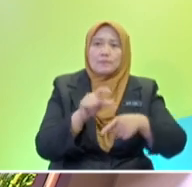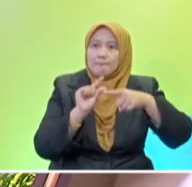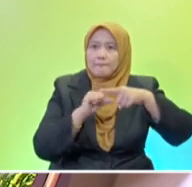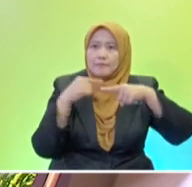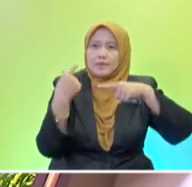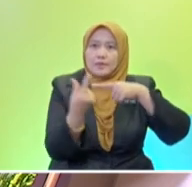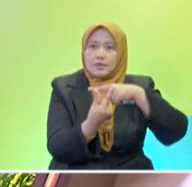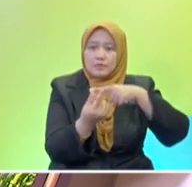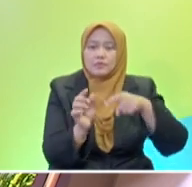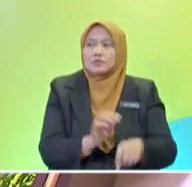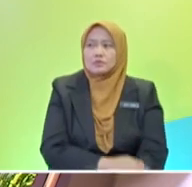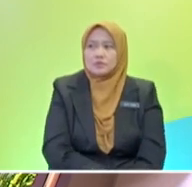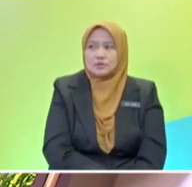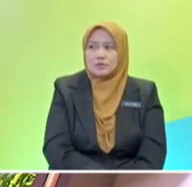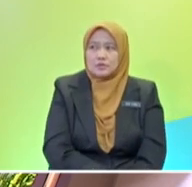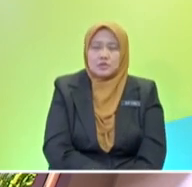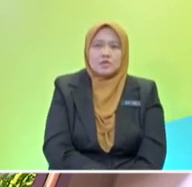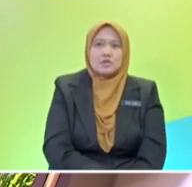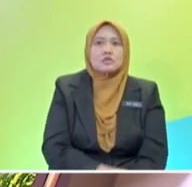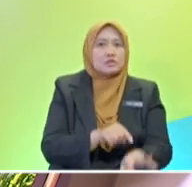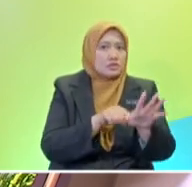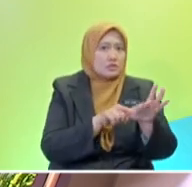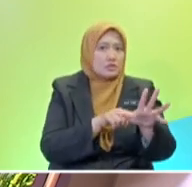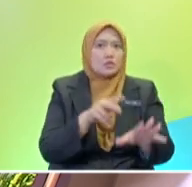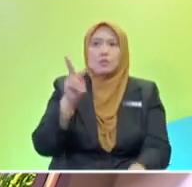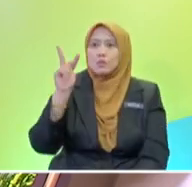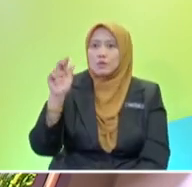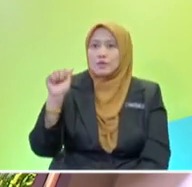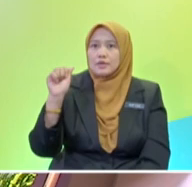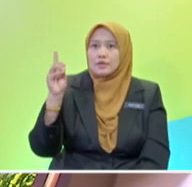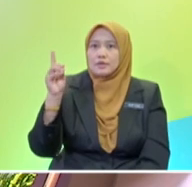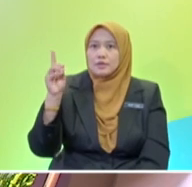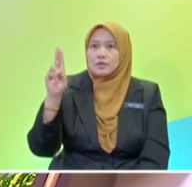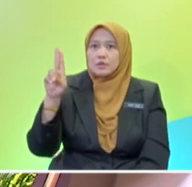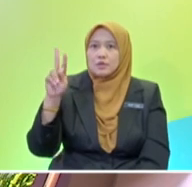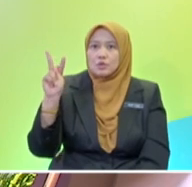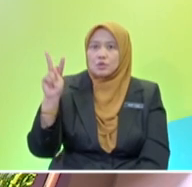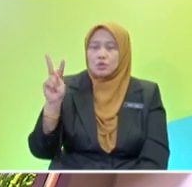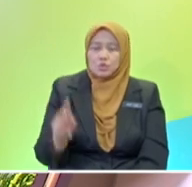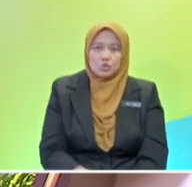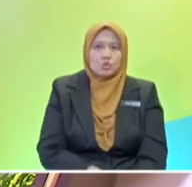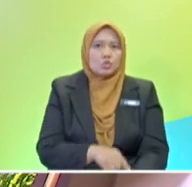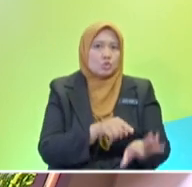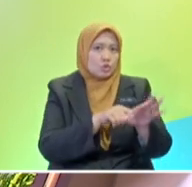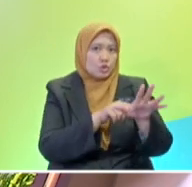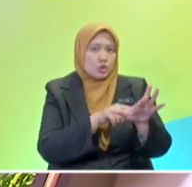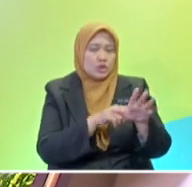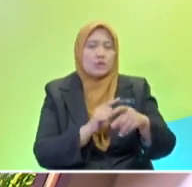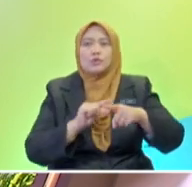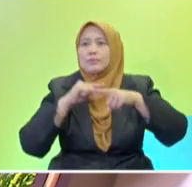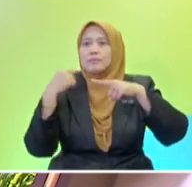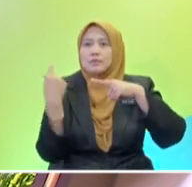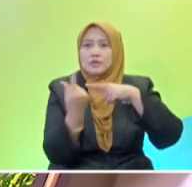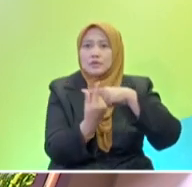Tengok. Ni daun kaduk. Daun kaduk. Mari kita petik satu. Daun kaduk macam love. Ding,